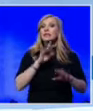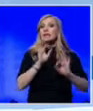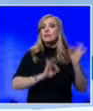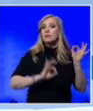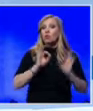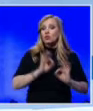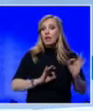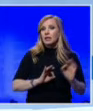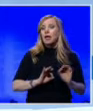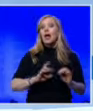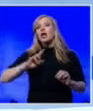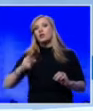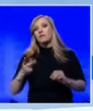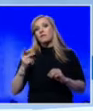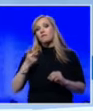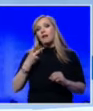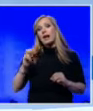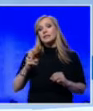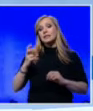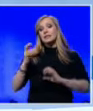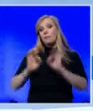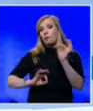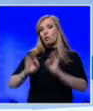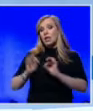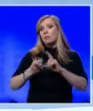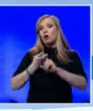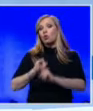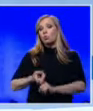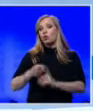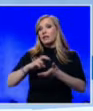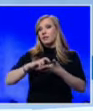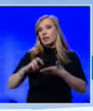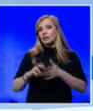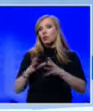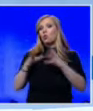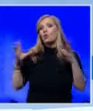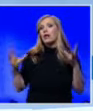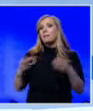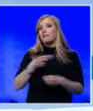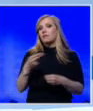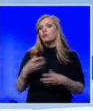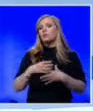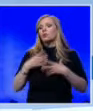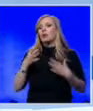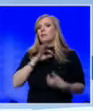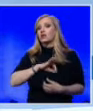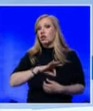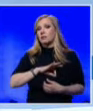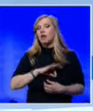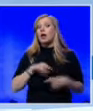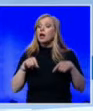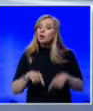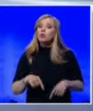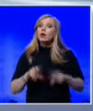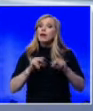обаче трябва да стане 20% за големите фирми и фирмите, които формират високи печалби. Тук трябва да кажа, че съм съгласна с